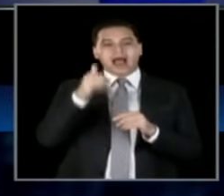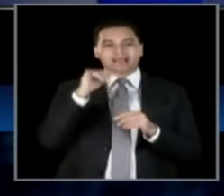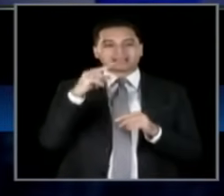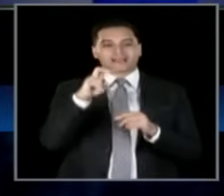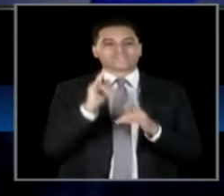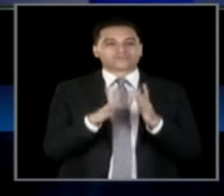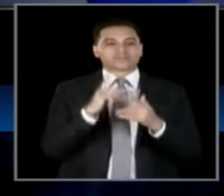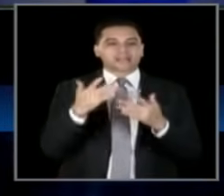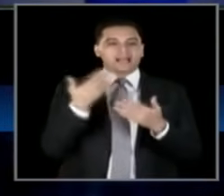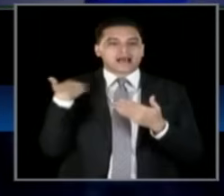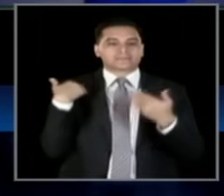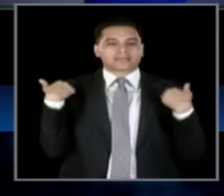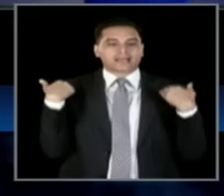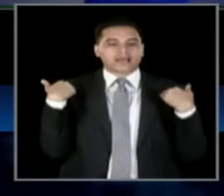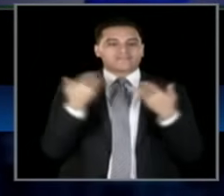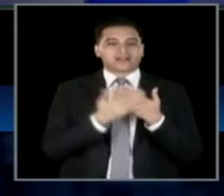أكتاف؟